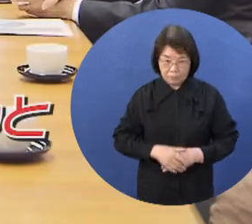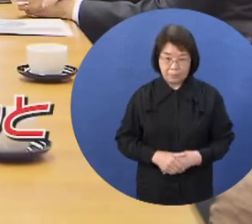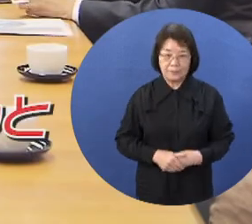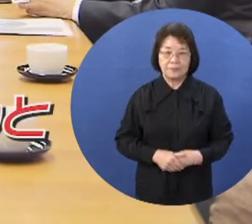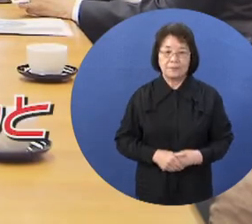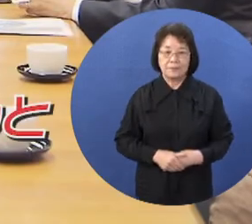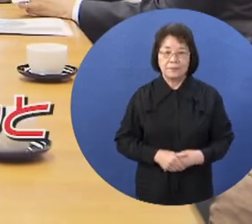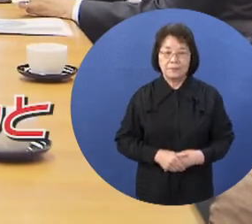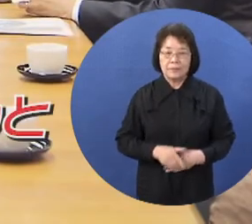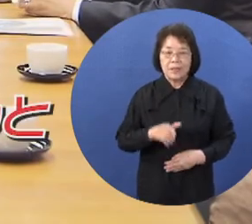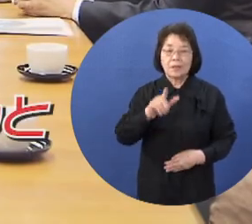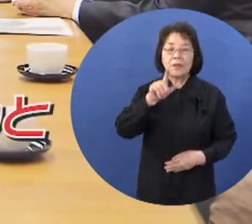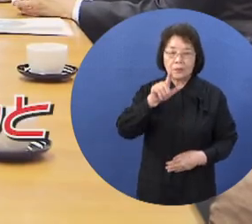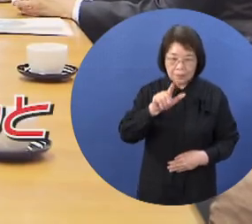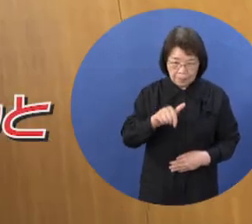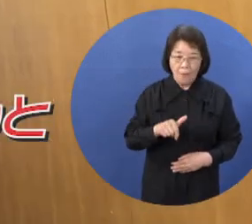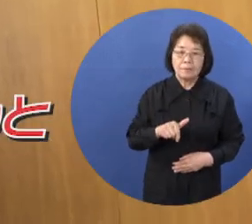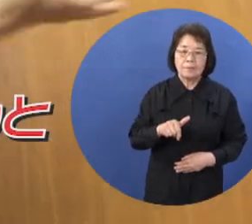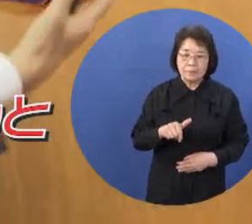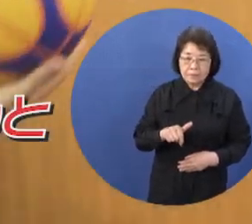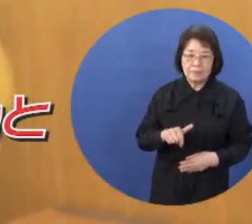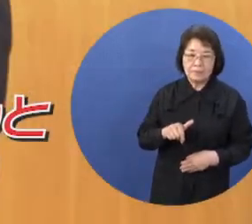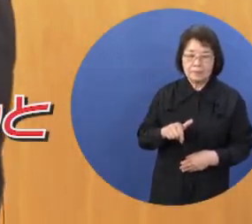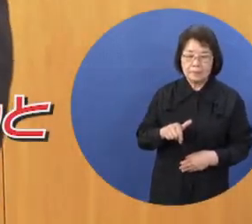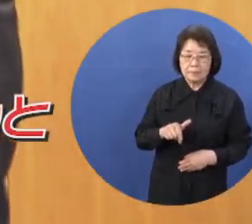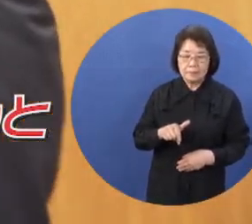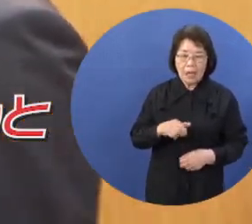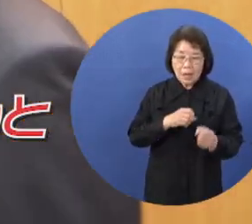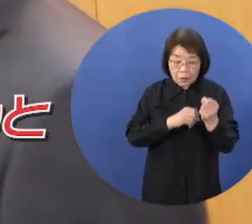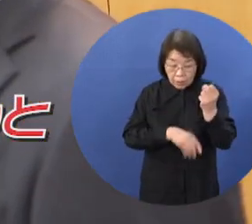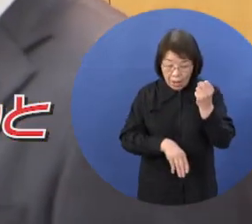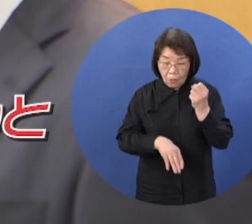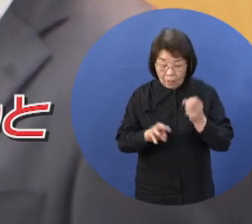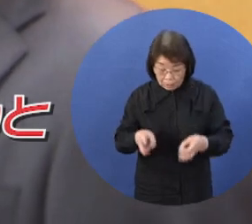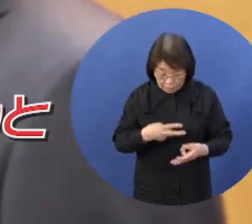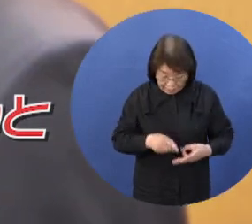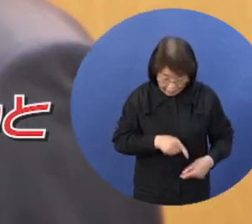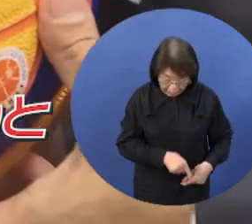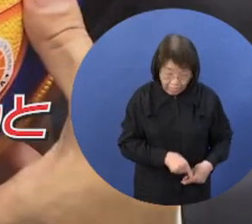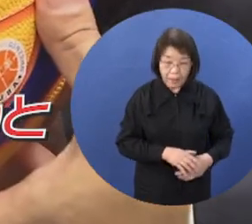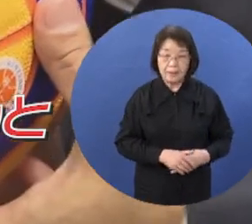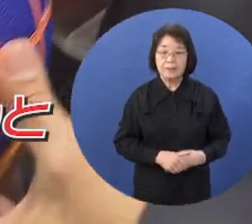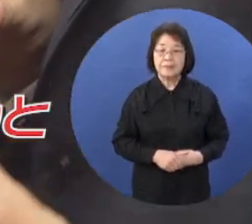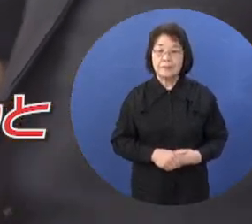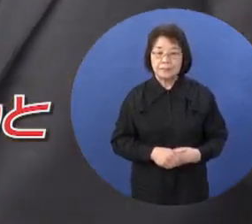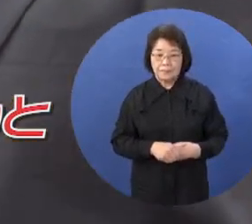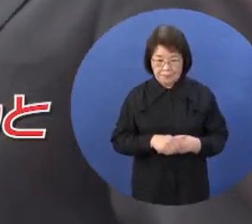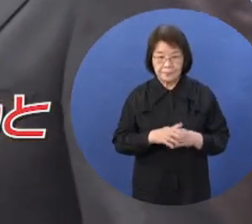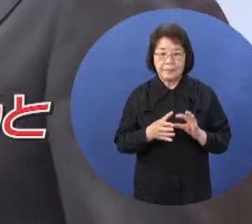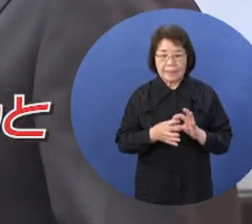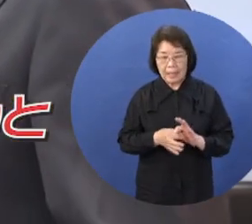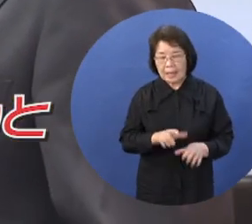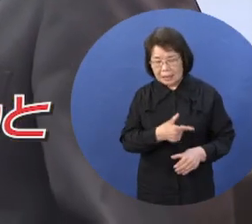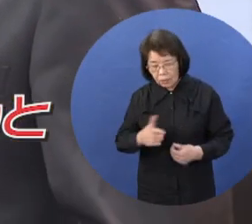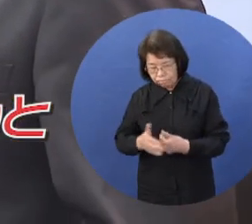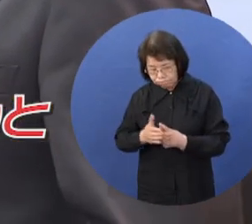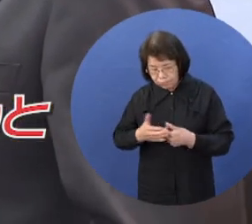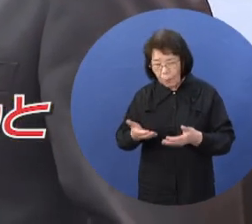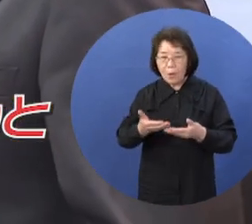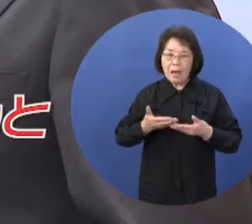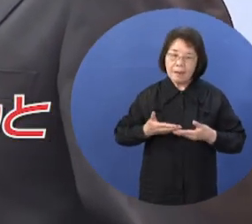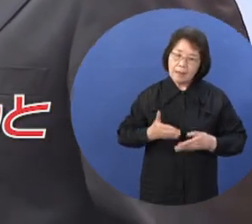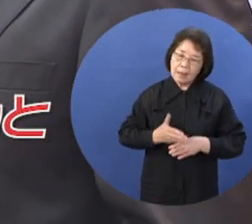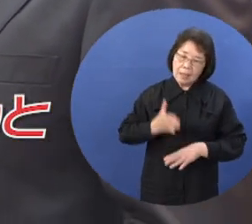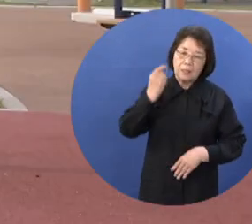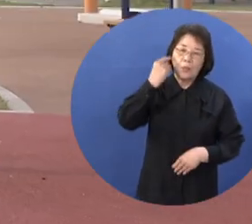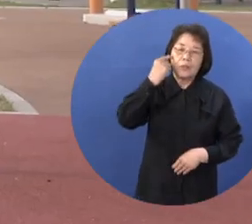でスクールもあったりとか、こう大阪ダイム拠点吹田市には恩もあるし感謝もしているので、コロナの関